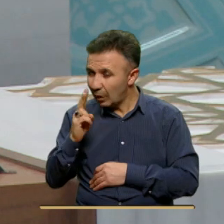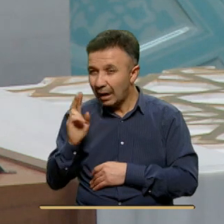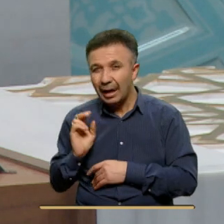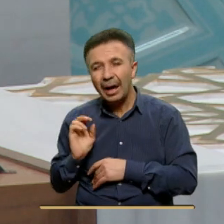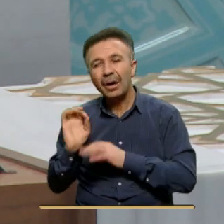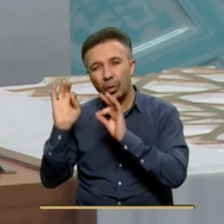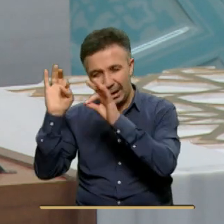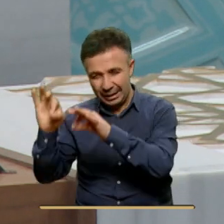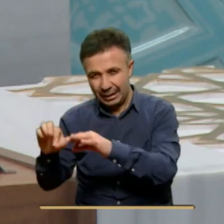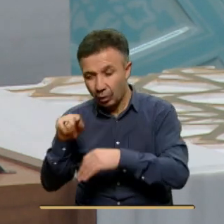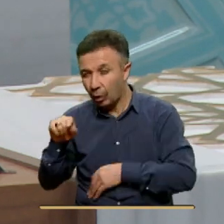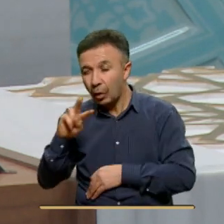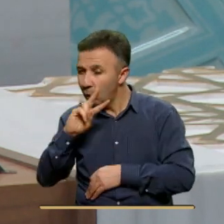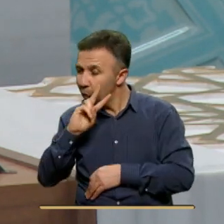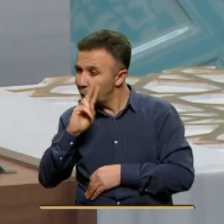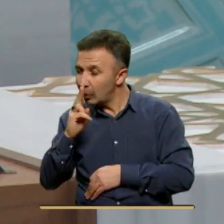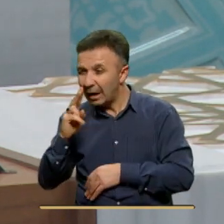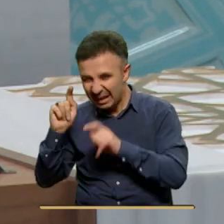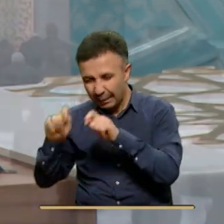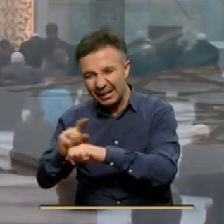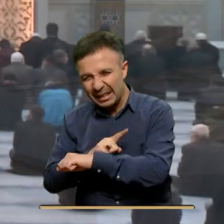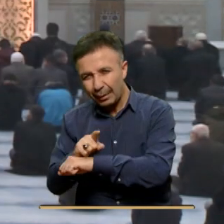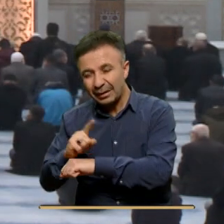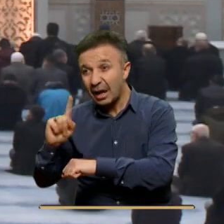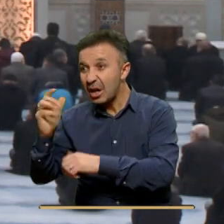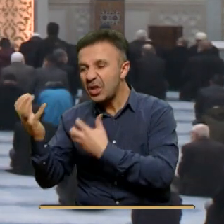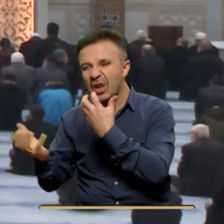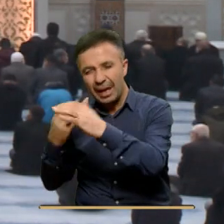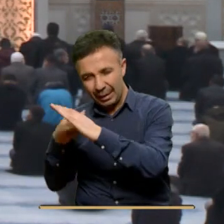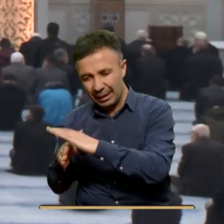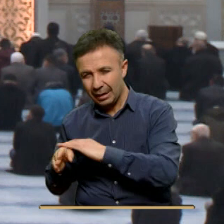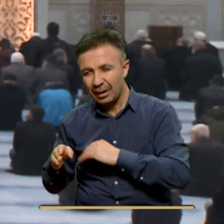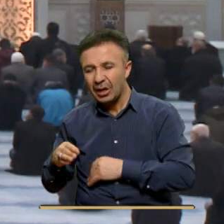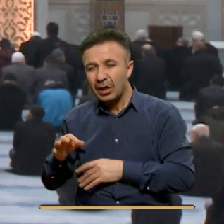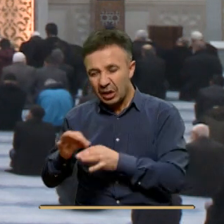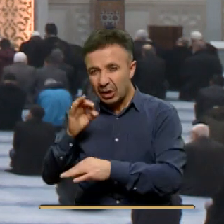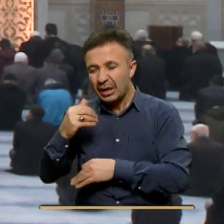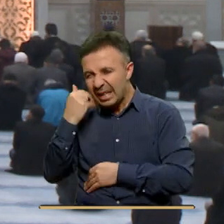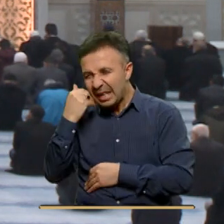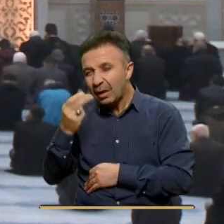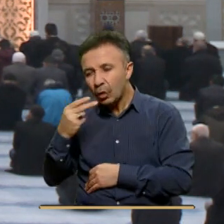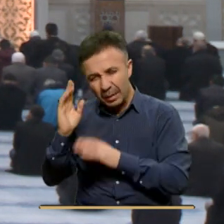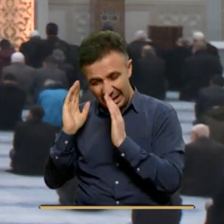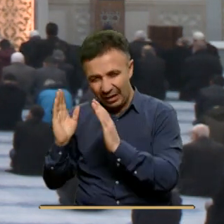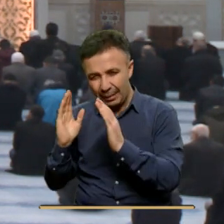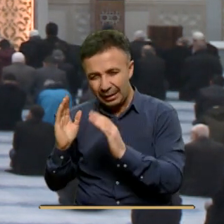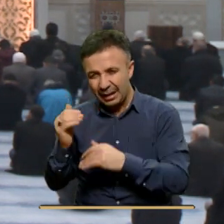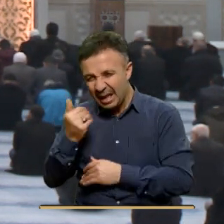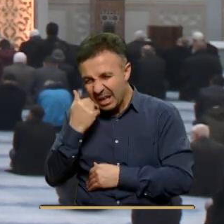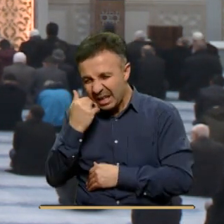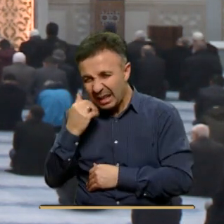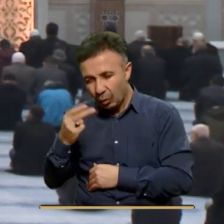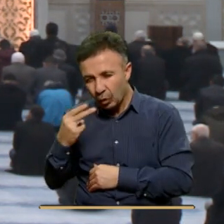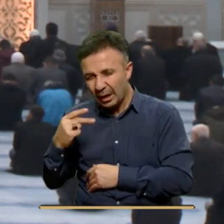O günah da insanı cehenneme götürür. Kişi yalan söylemeye devam eder. Yalanla iş yapmaya